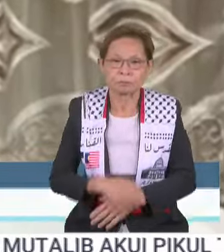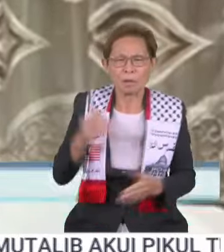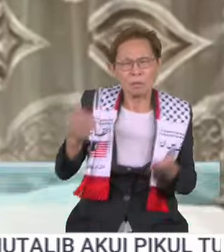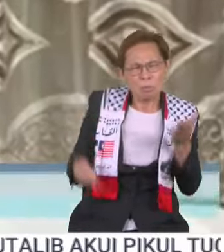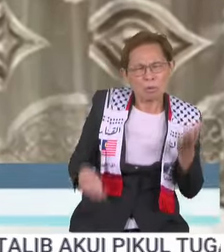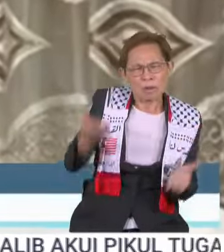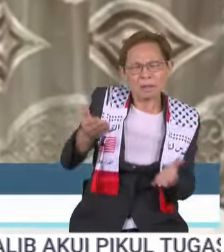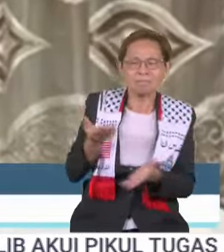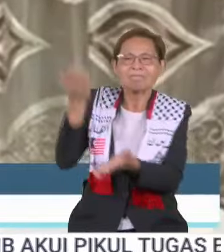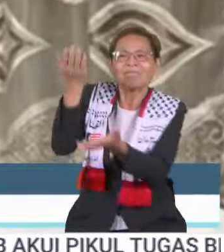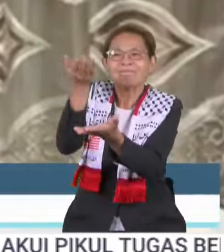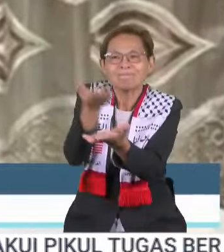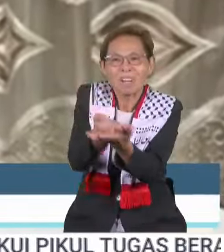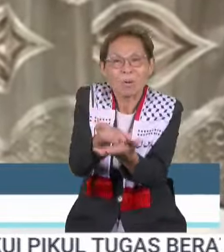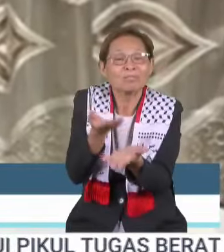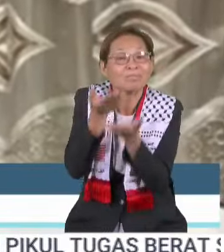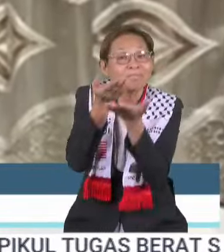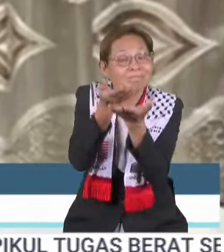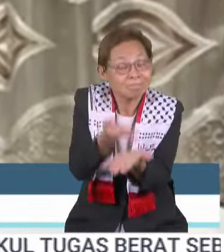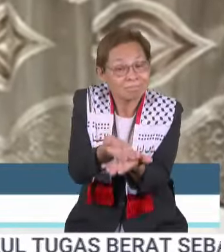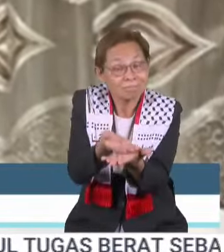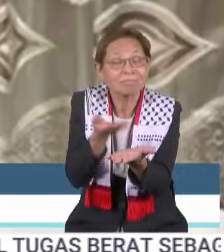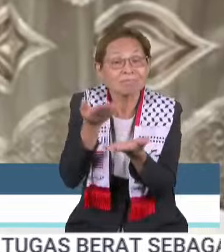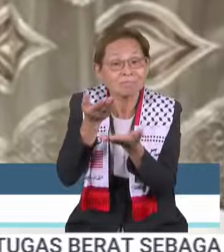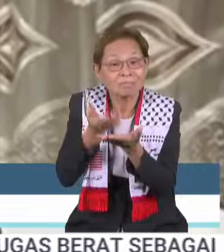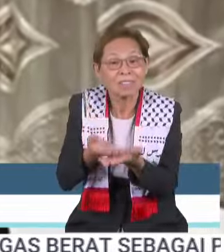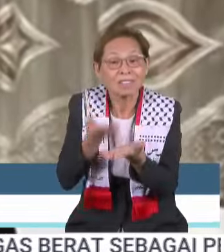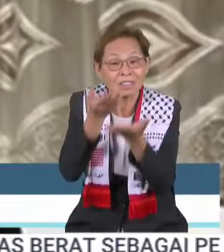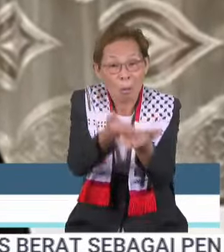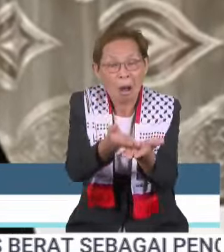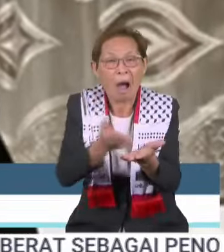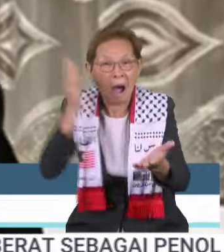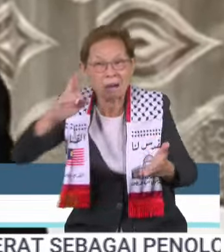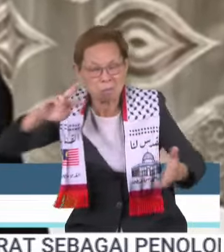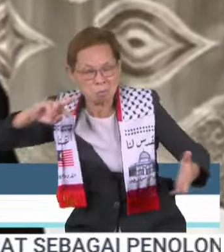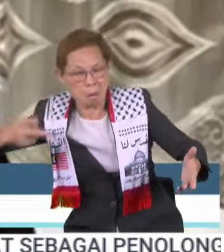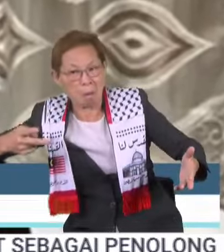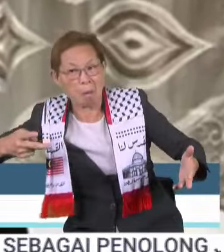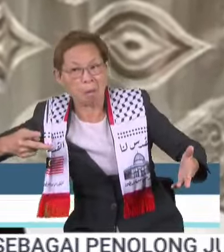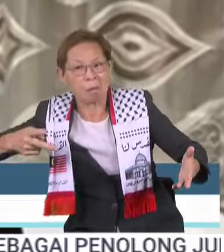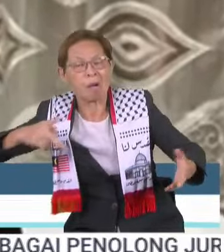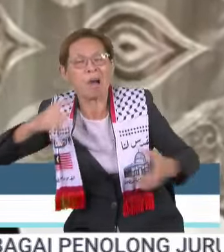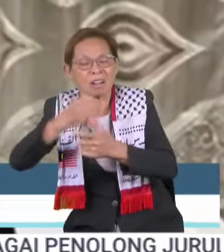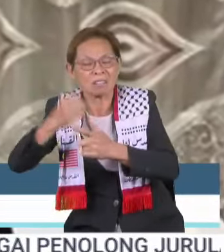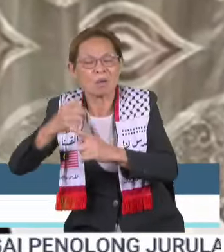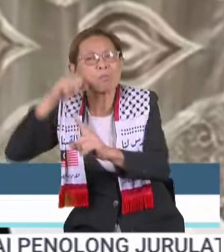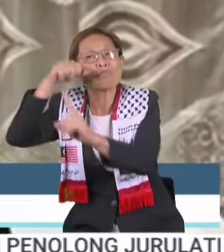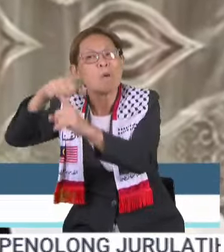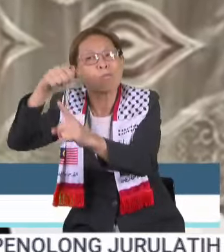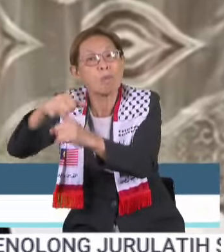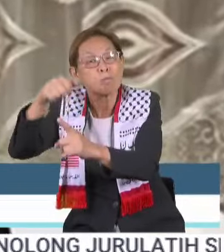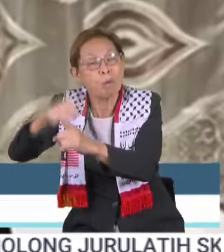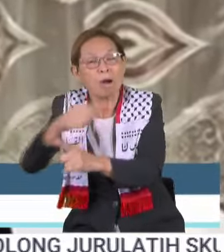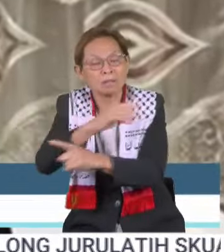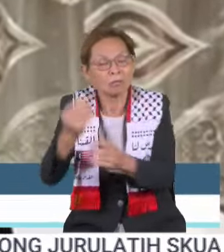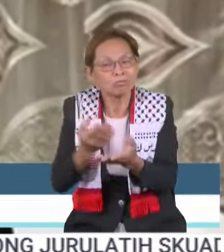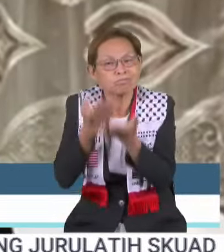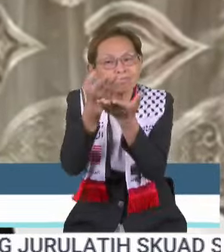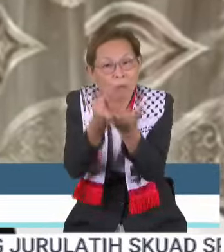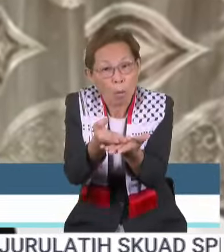Mungkin tawaran-tawaran itu akan dimanipulate ataupun dibuat penipuan dan diberikan tawaran-tawaran